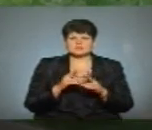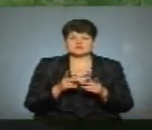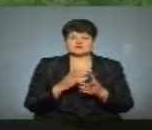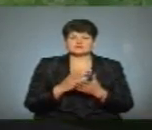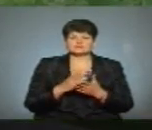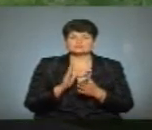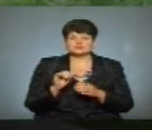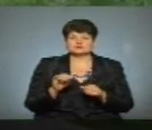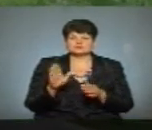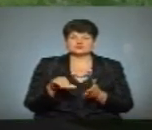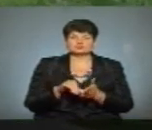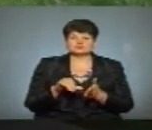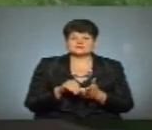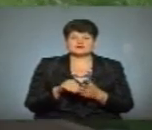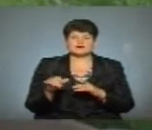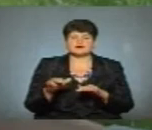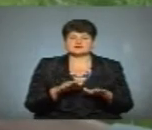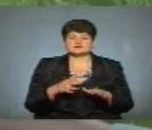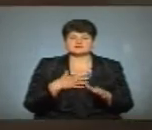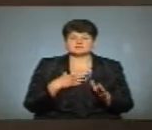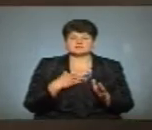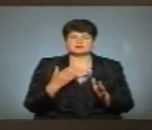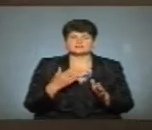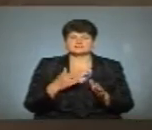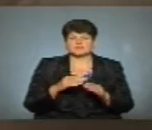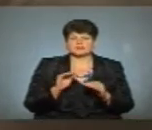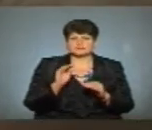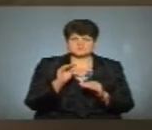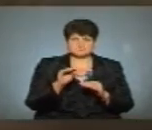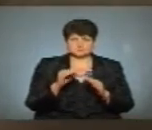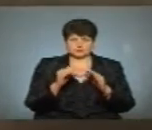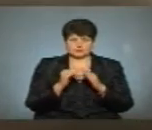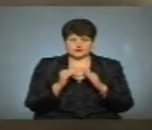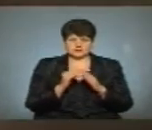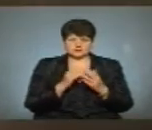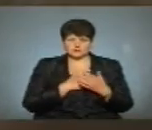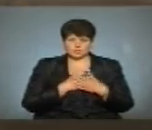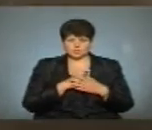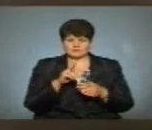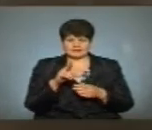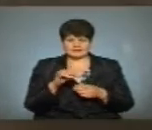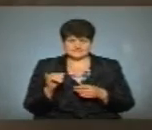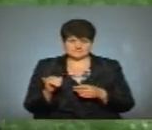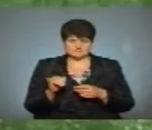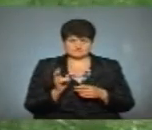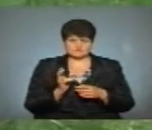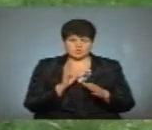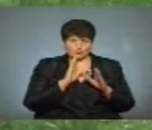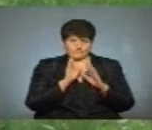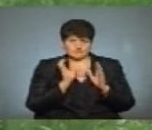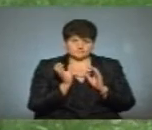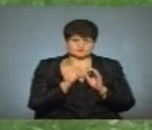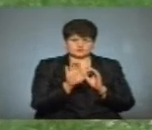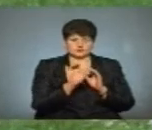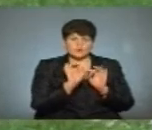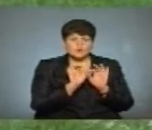учасники, ставимо хештег «Наші домашні улюбленці». Я заходжу на свій фейсбук, викидаю